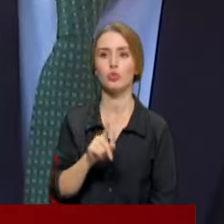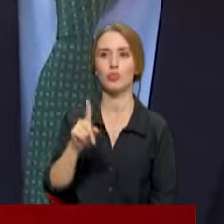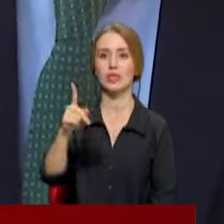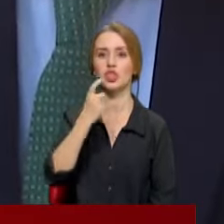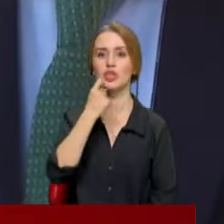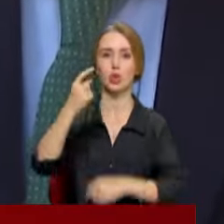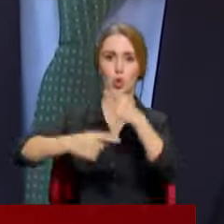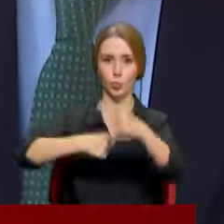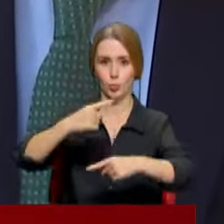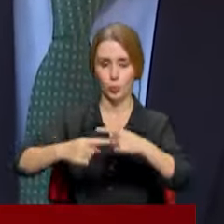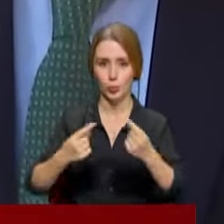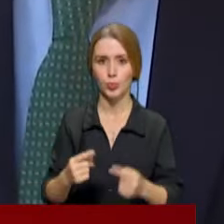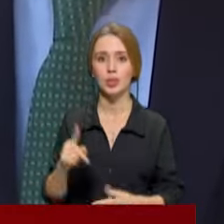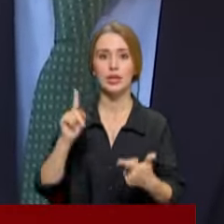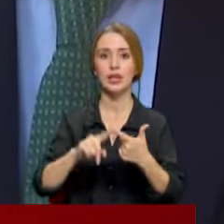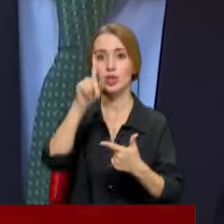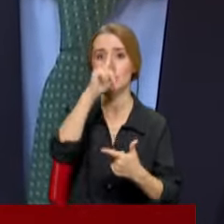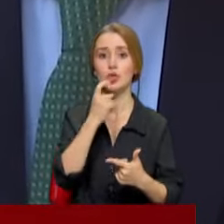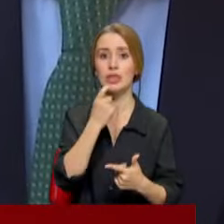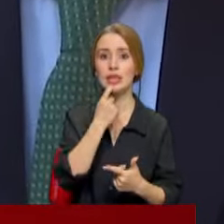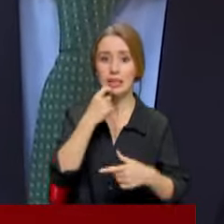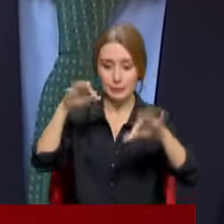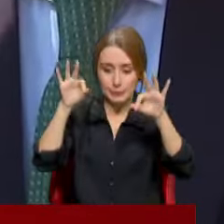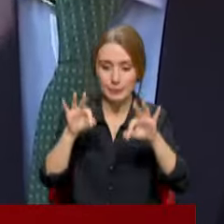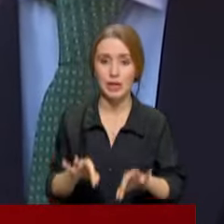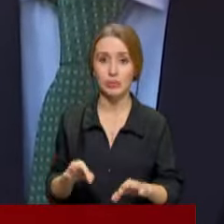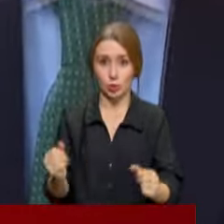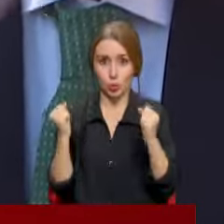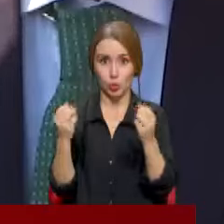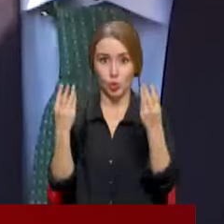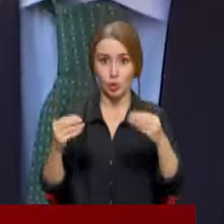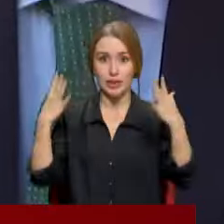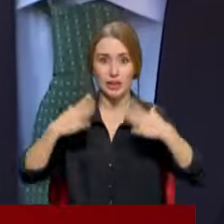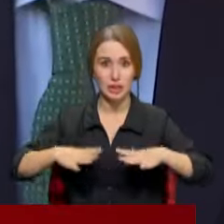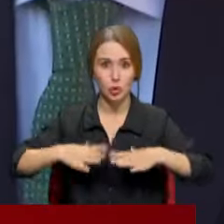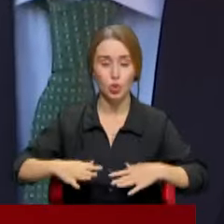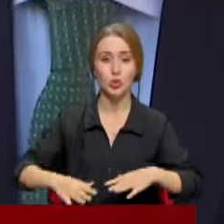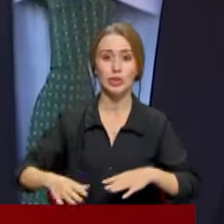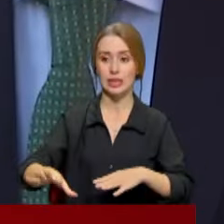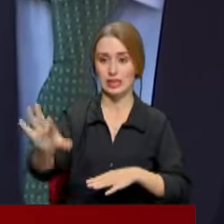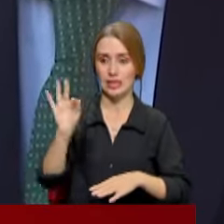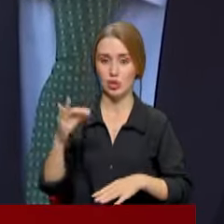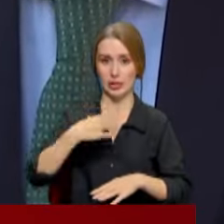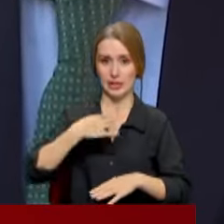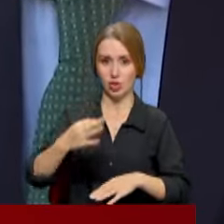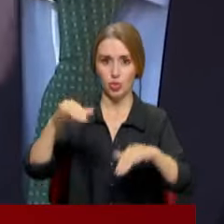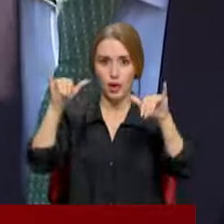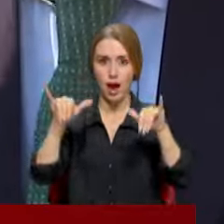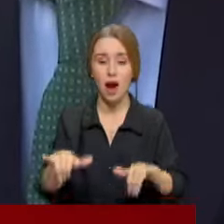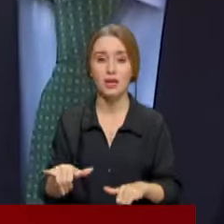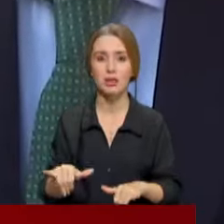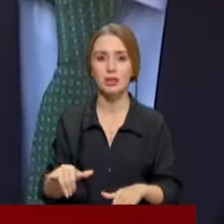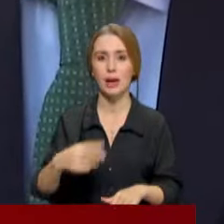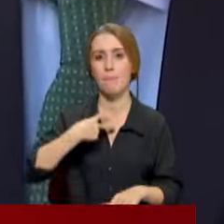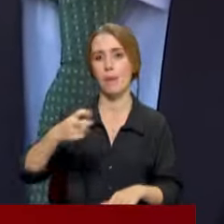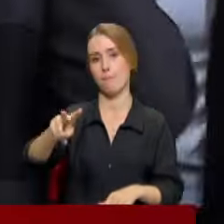yıl dönümünde, yani 2. yüzyılına güçlü bir adım atalım derken seçme, seçilme hakkının gasp